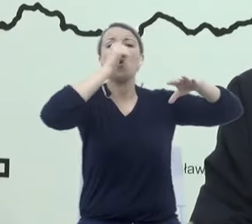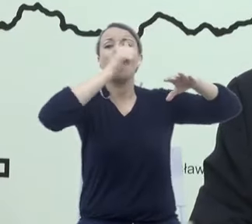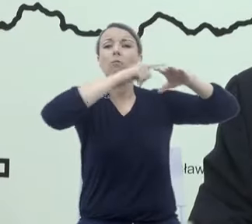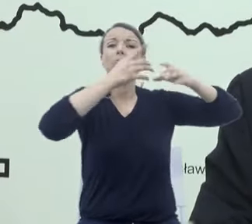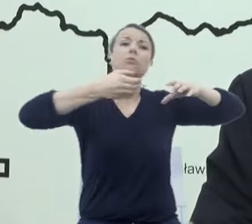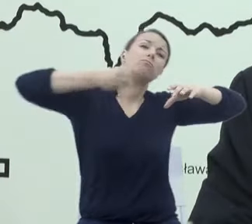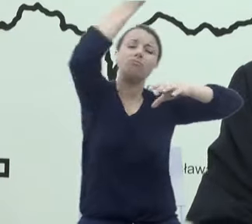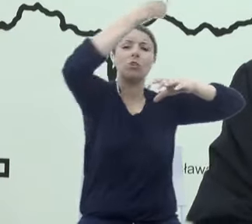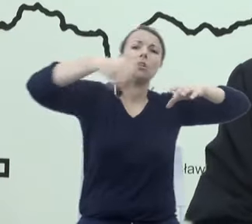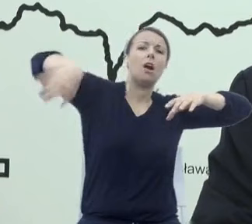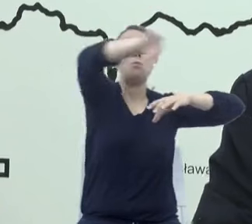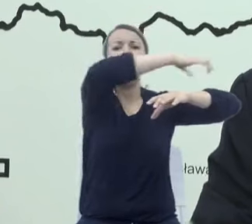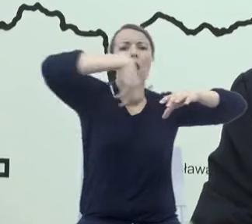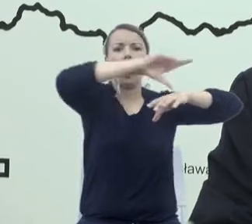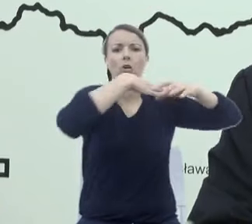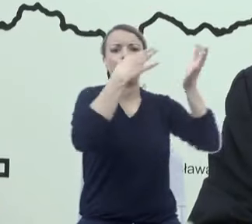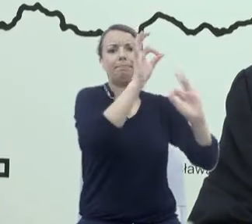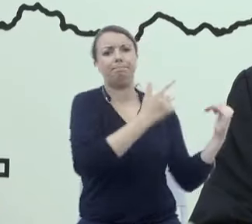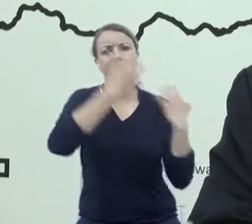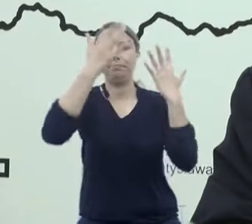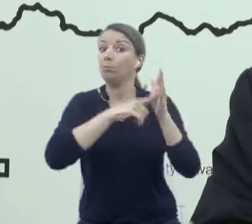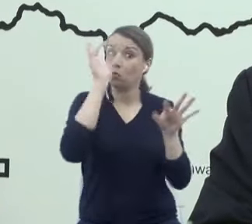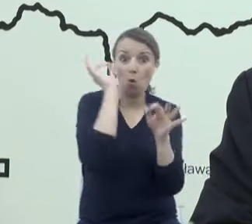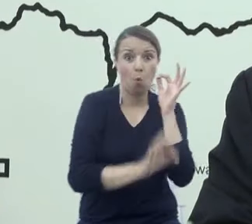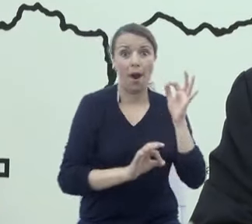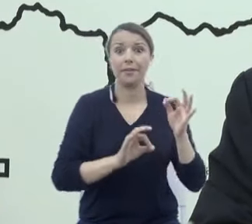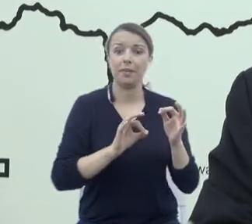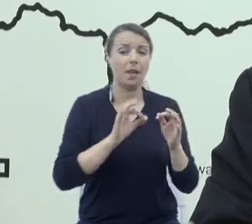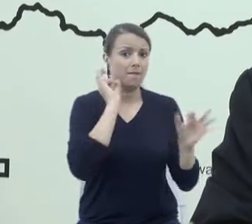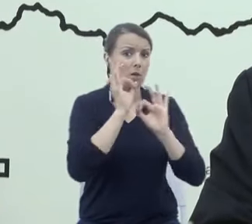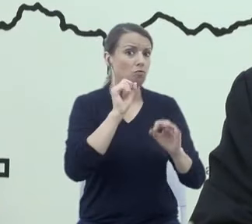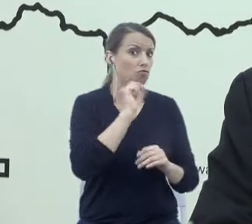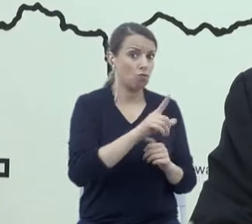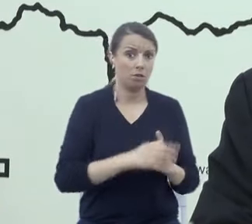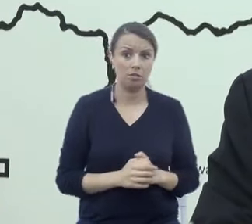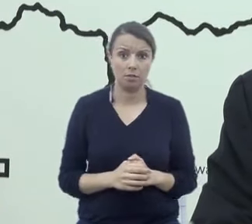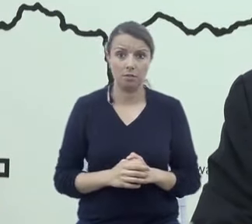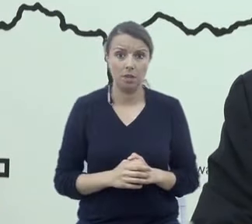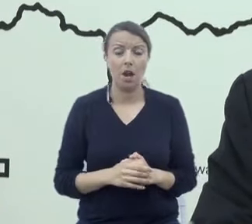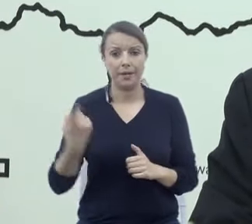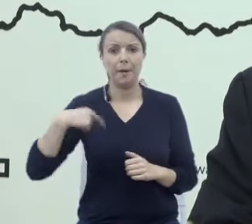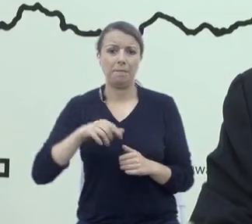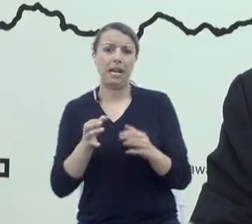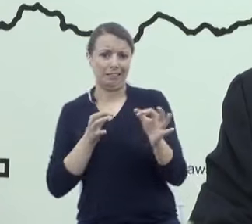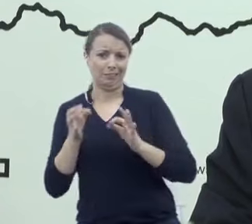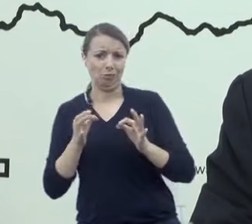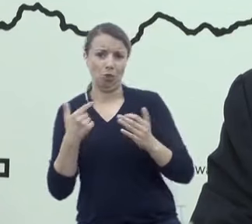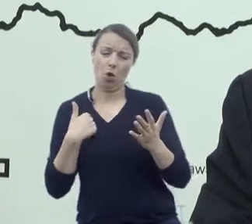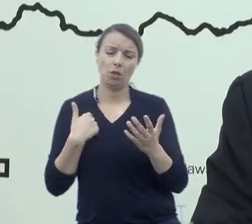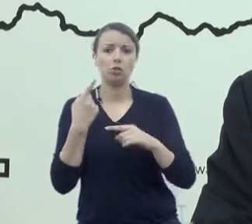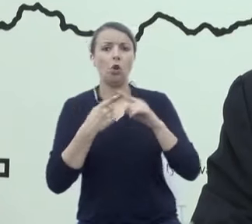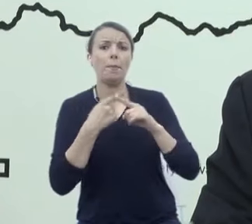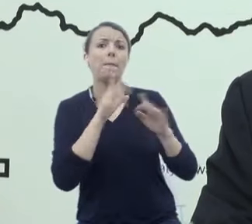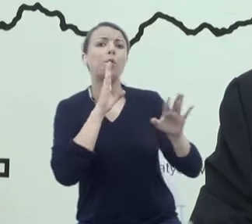bardzo szczegółowy opis zajścia i my historycy wnioskujemy per analogiam troszeczkę, ale cały czas